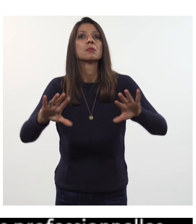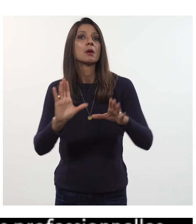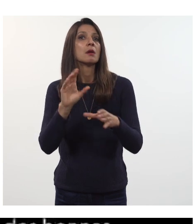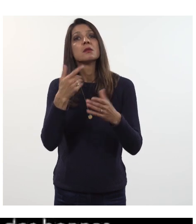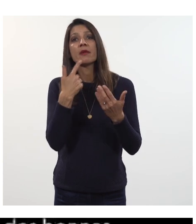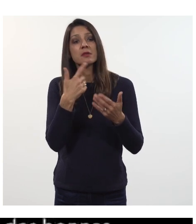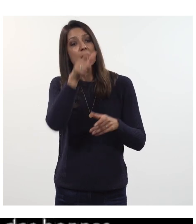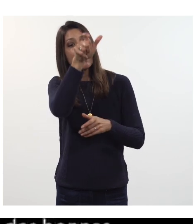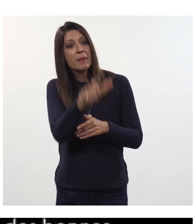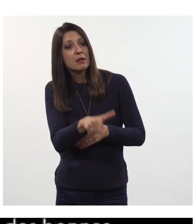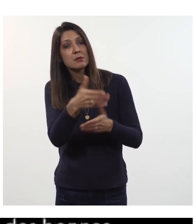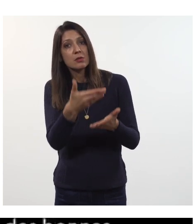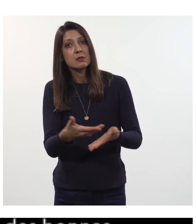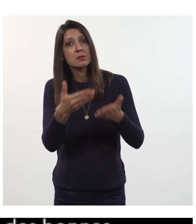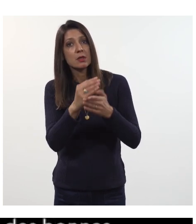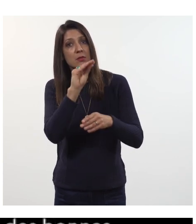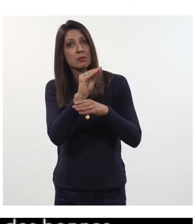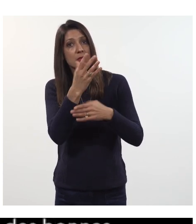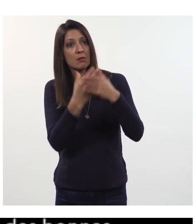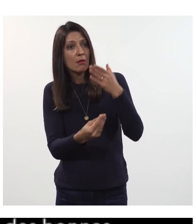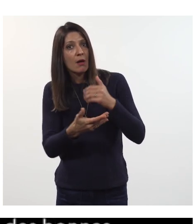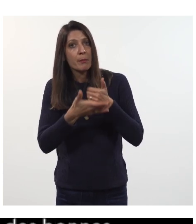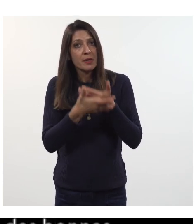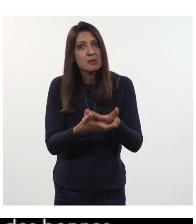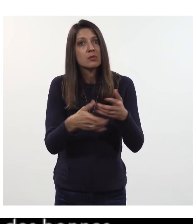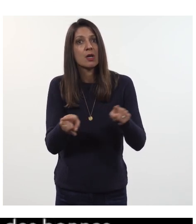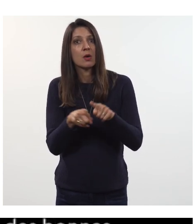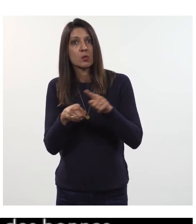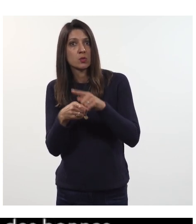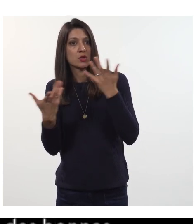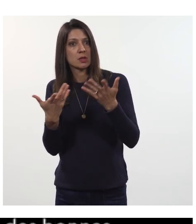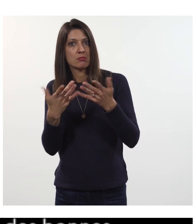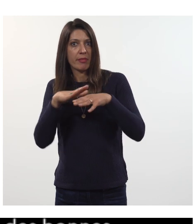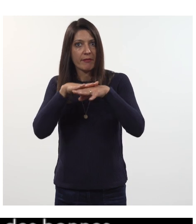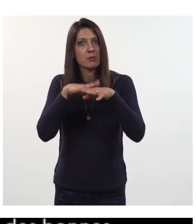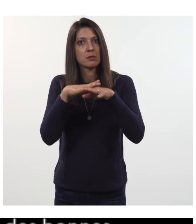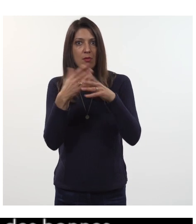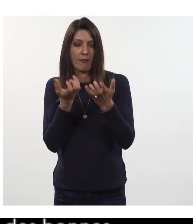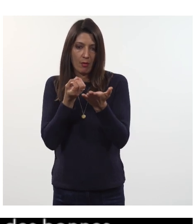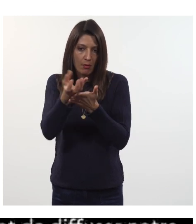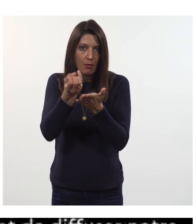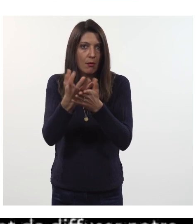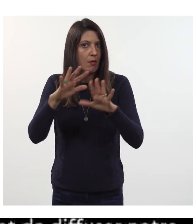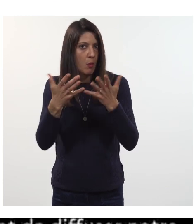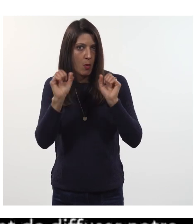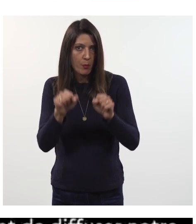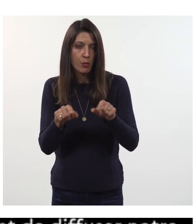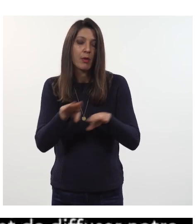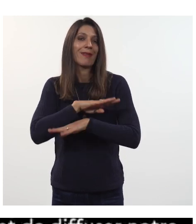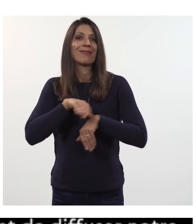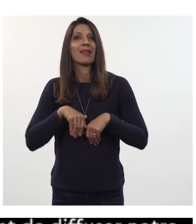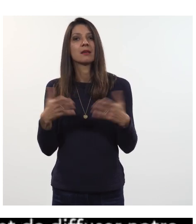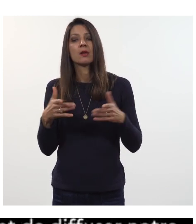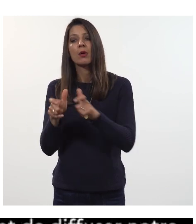charge de la dénutrition et toute autre pathologie nutritionnelle. Et pour finir, ça va être d'accompagner des établissements